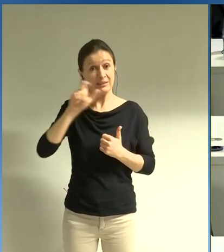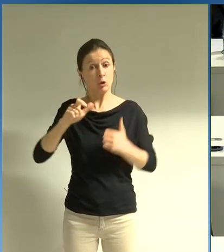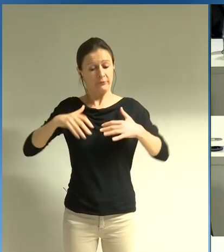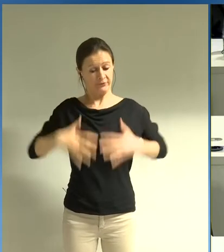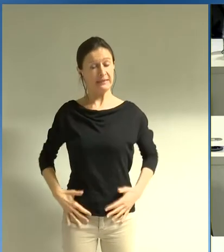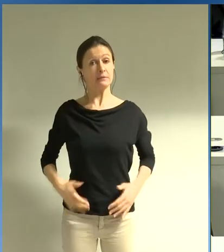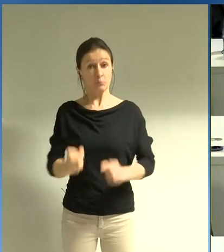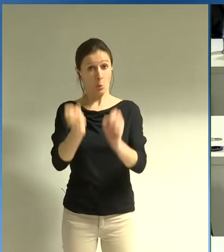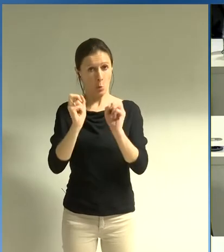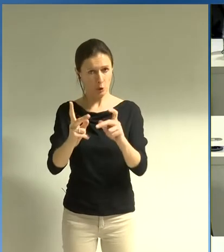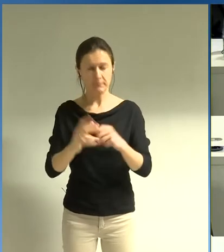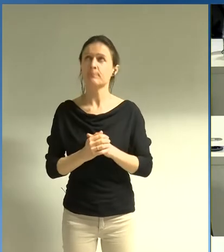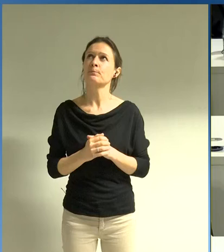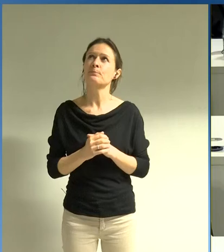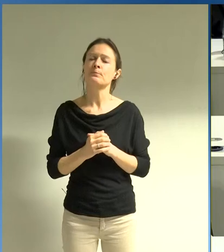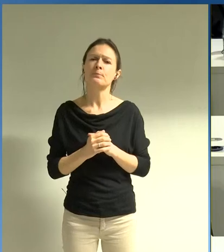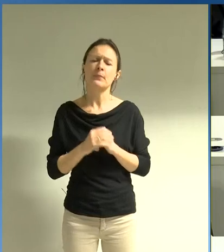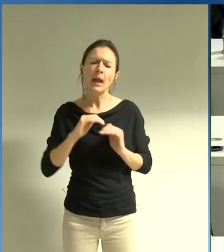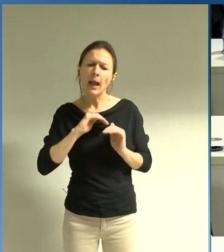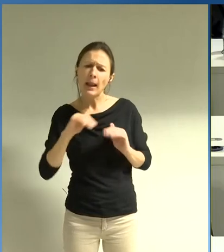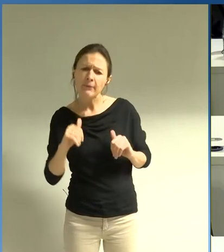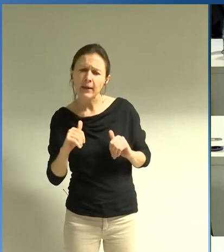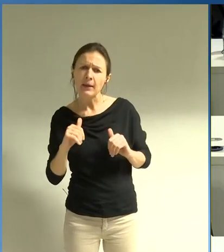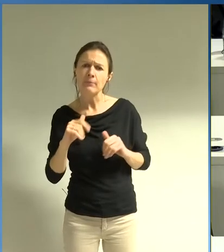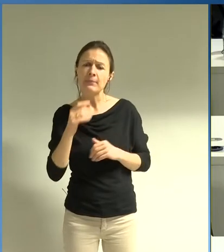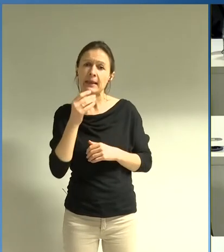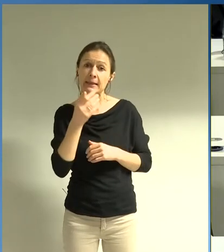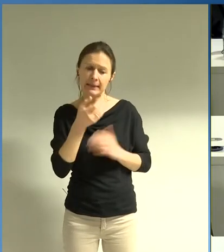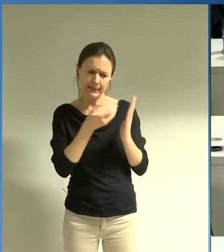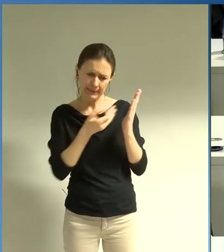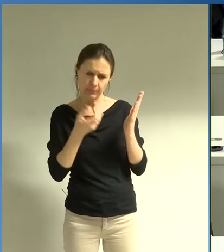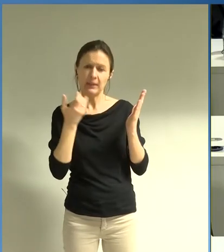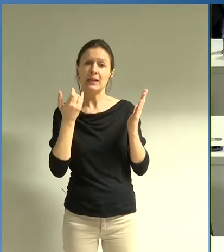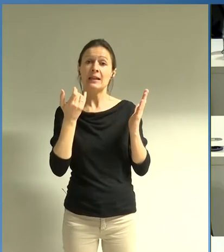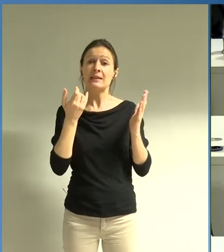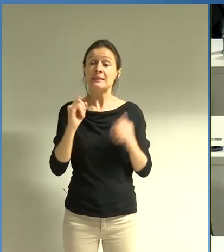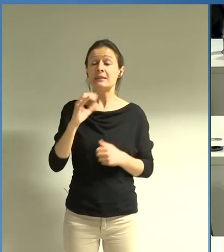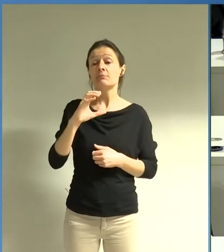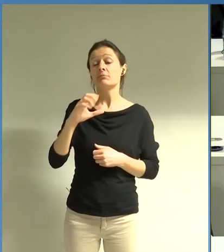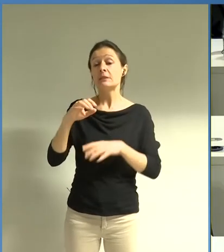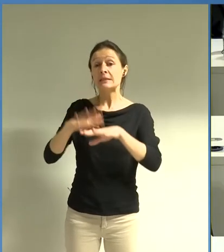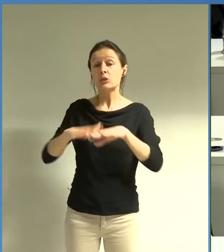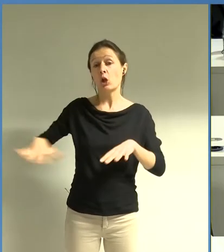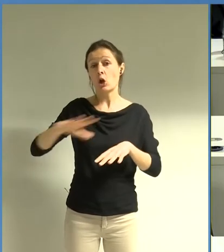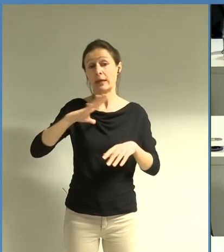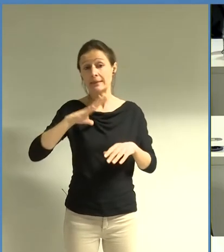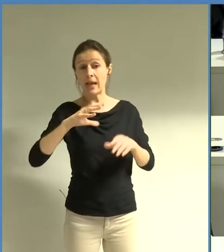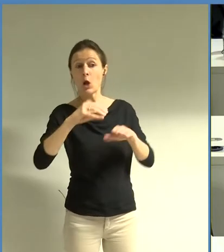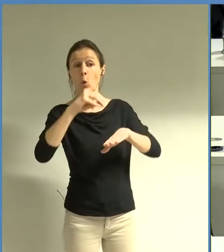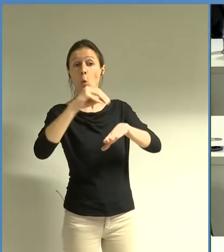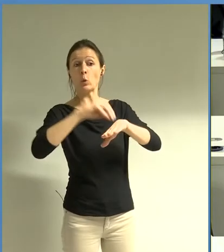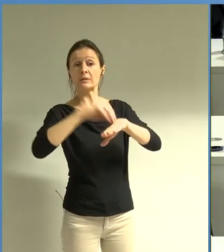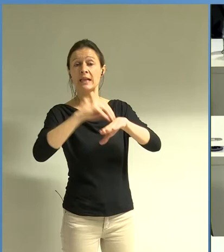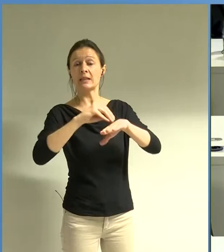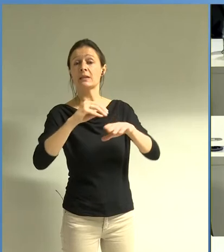je cite dans les secteurs où il existe des conseils citoyen politique de la ville les membres de ce dernier sont